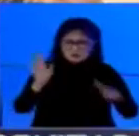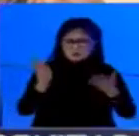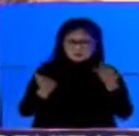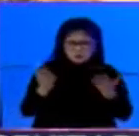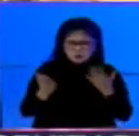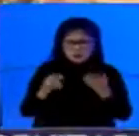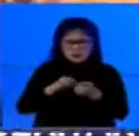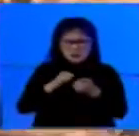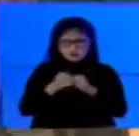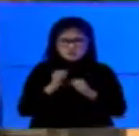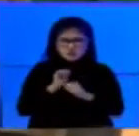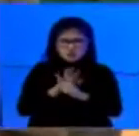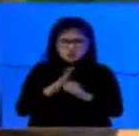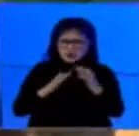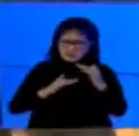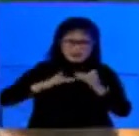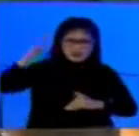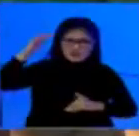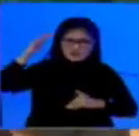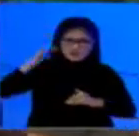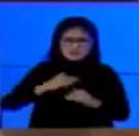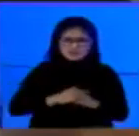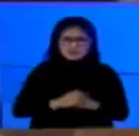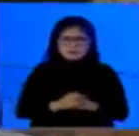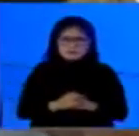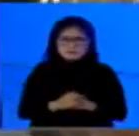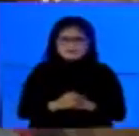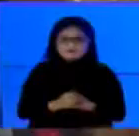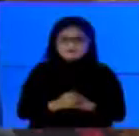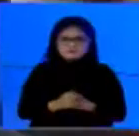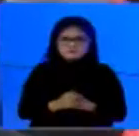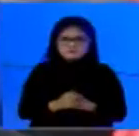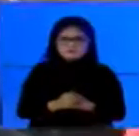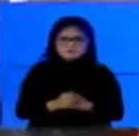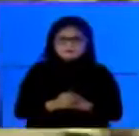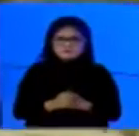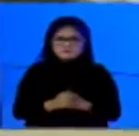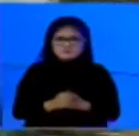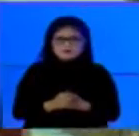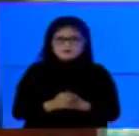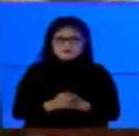kasus COVID-19 akan terus mengalami peningkatan tajam. Dari Bojonegoro, Jawa Timur, Dedi Mahdi, iNews melaporkan.